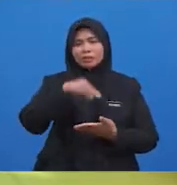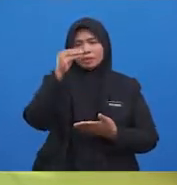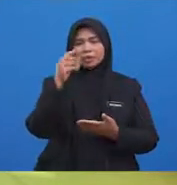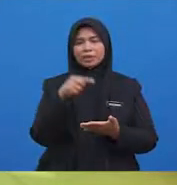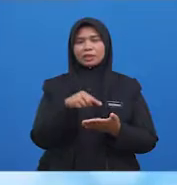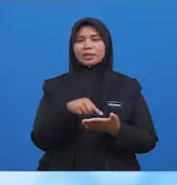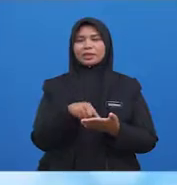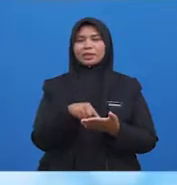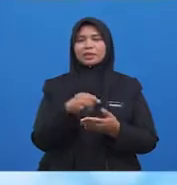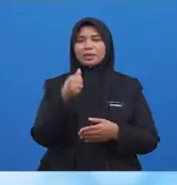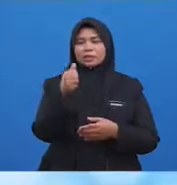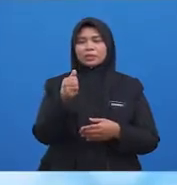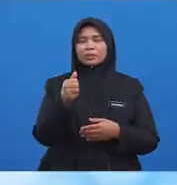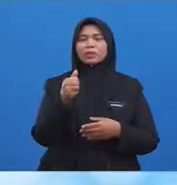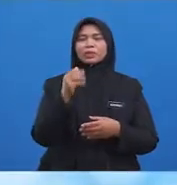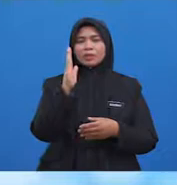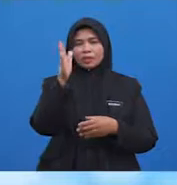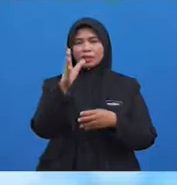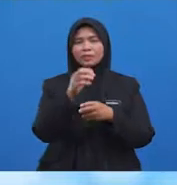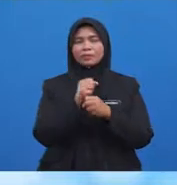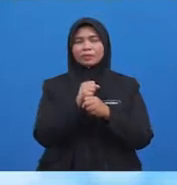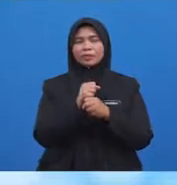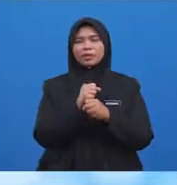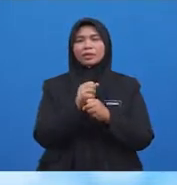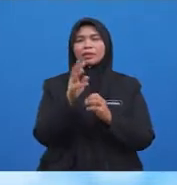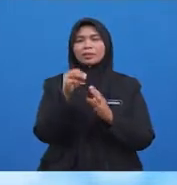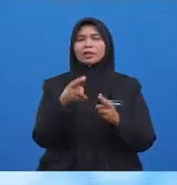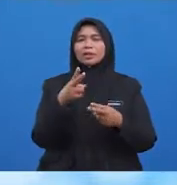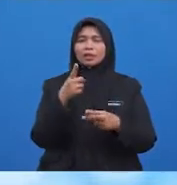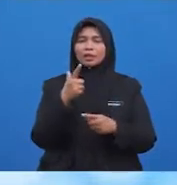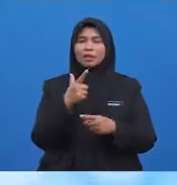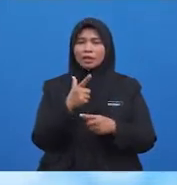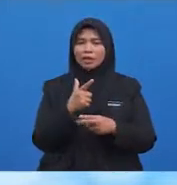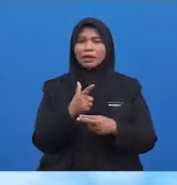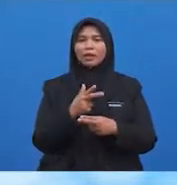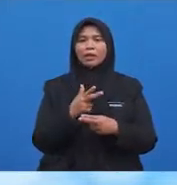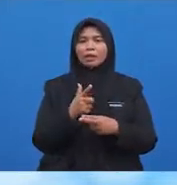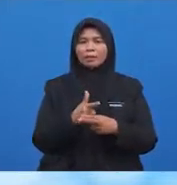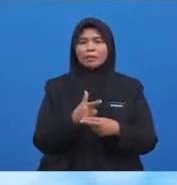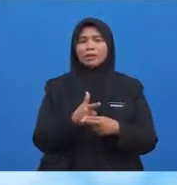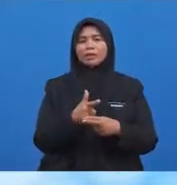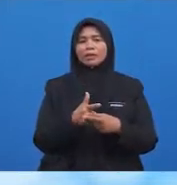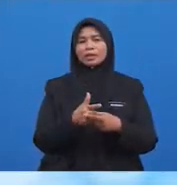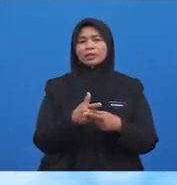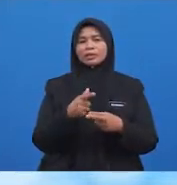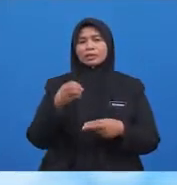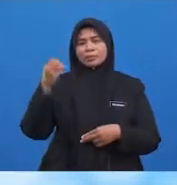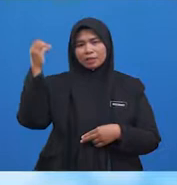kamu sepatunya dapat melebarkan struktur mata ia